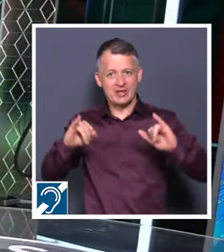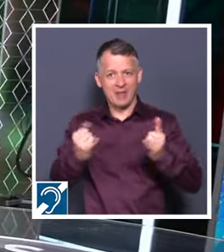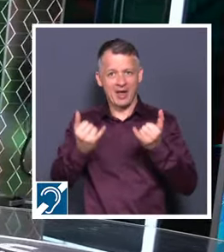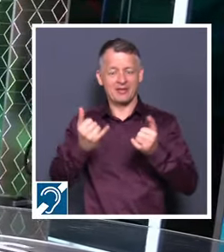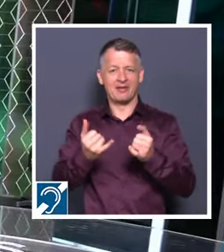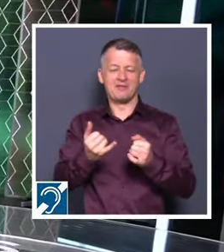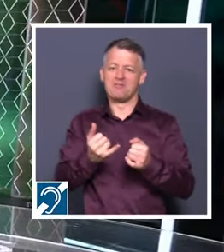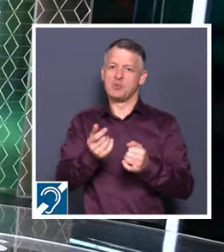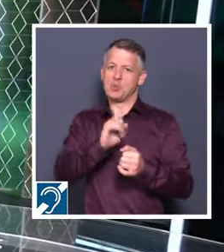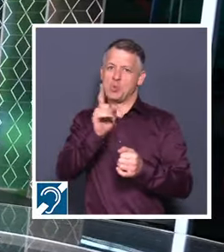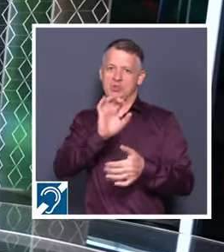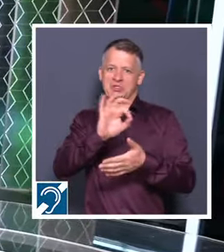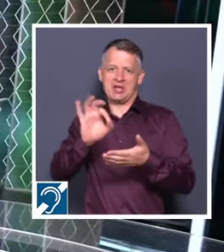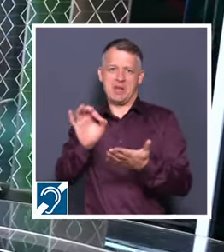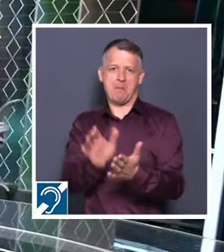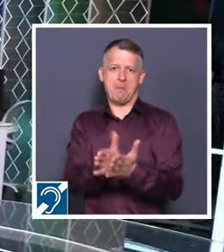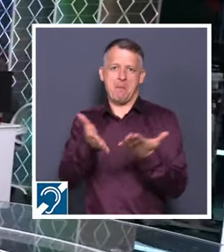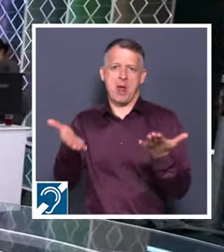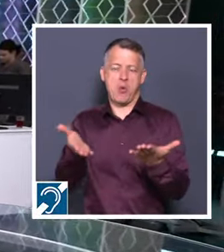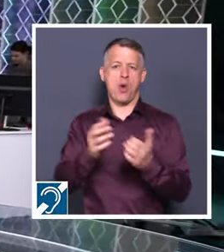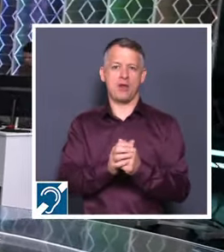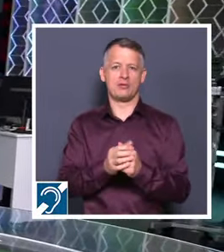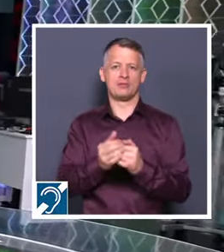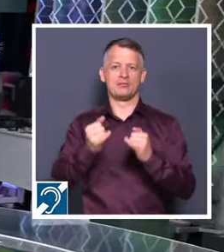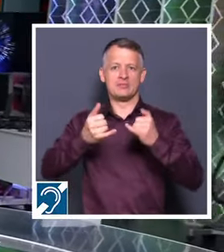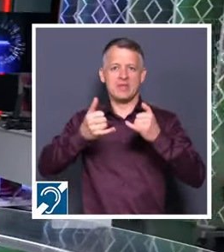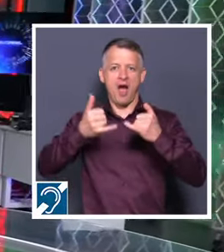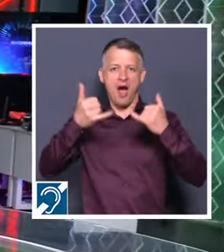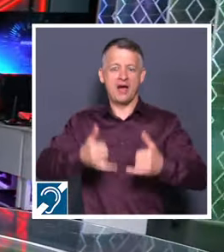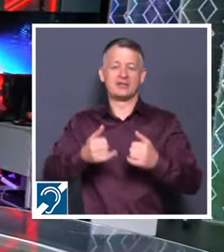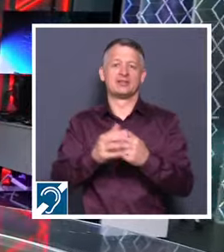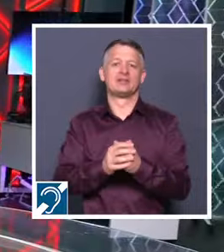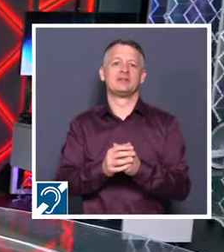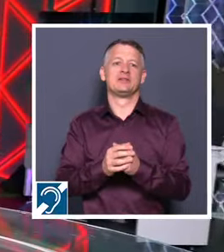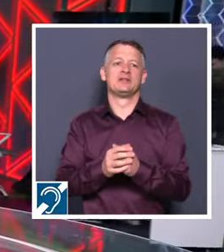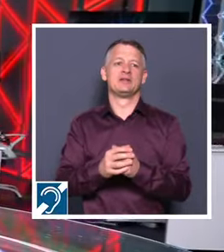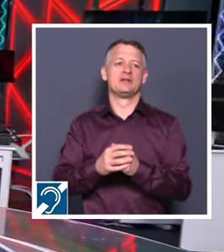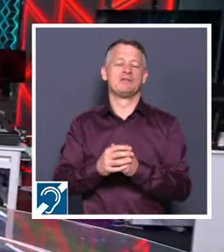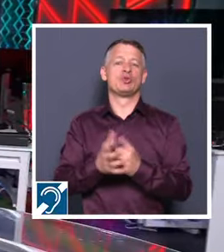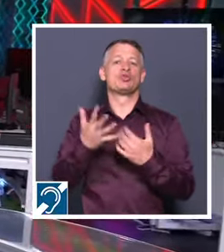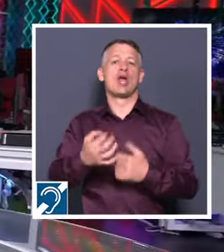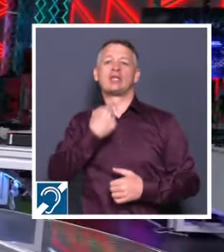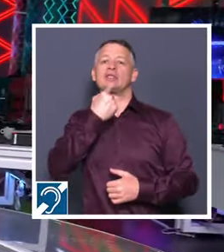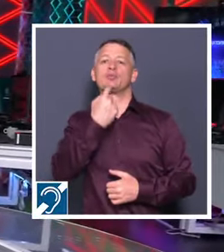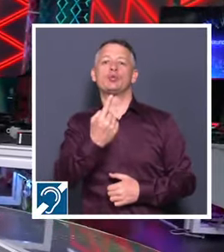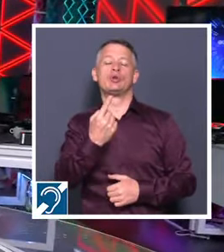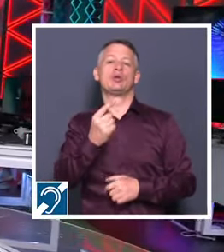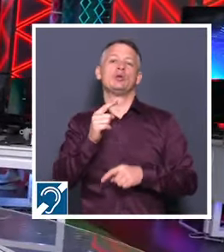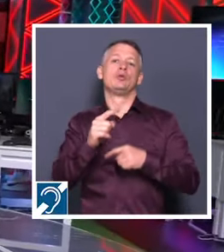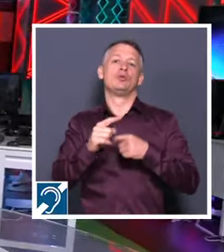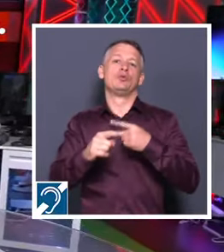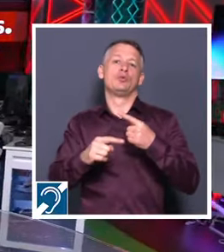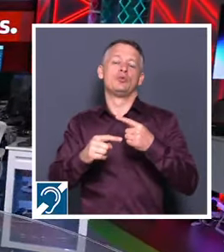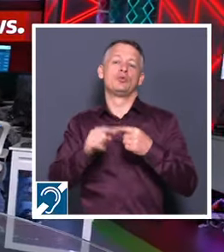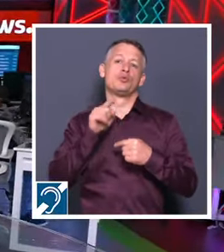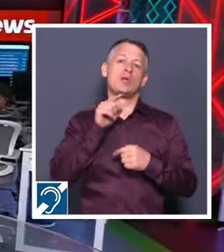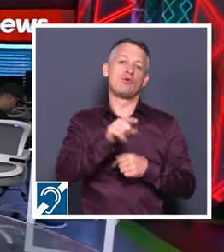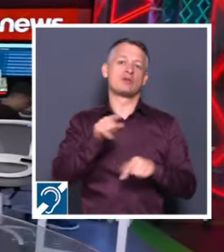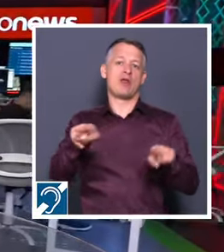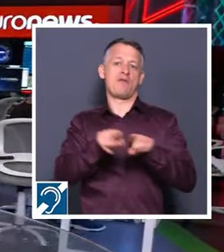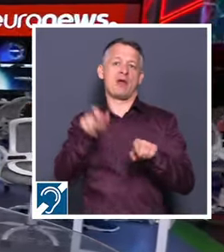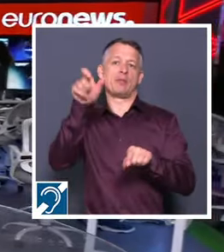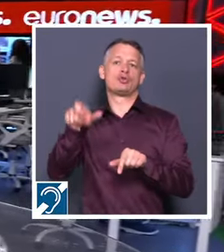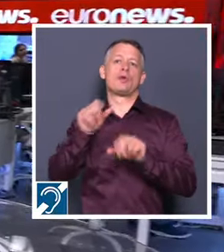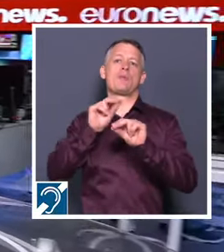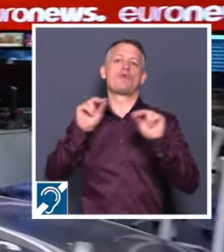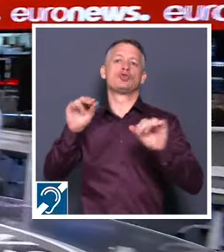prevăzută în manualele din ziua de astăzi, ce le-ați spune de fapt din perspectiva dumneavoastră de istoric despre ce s-a întâmplat